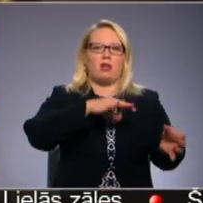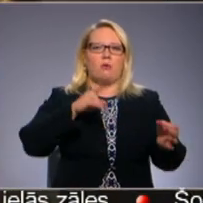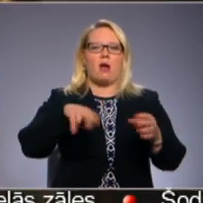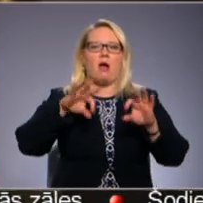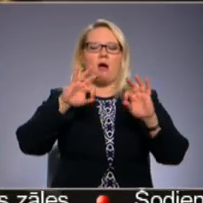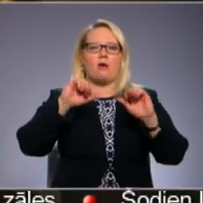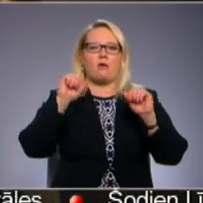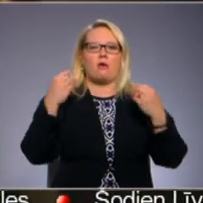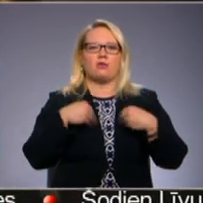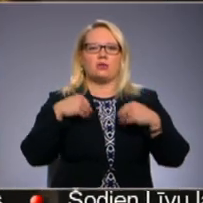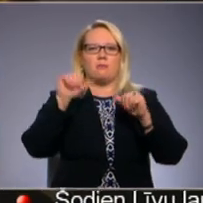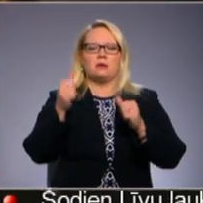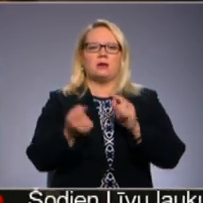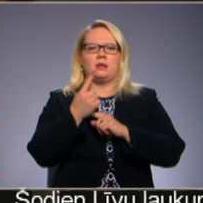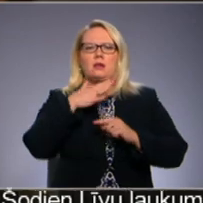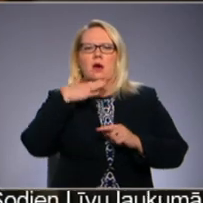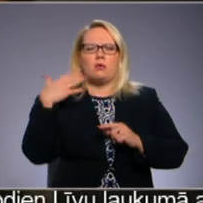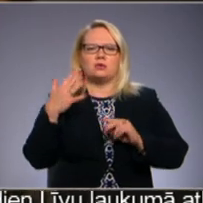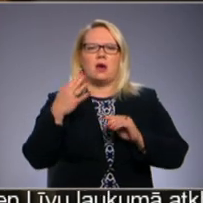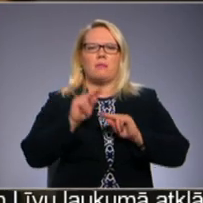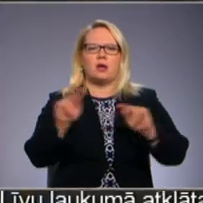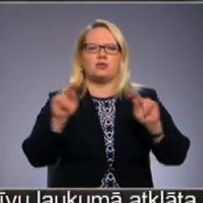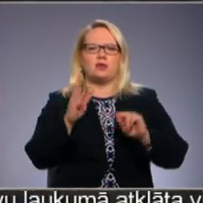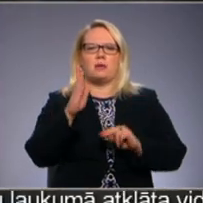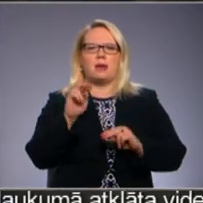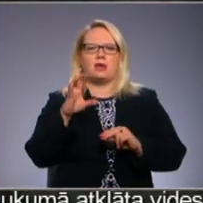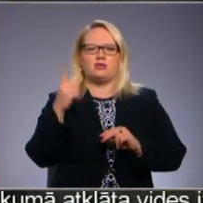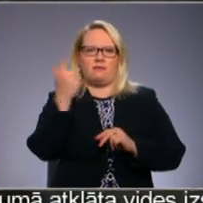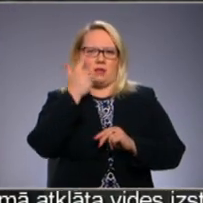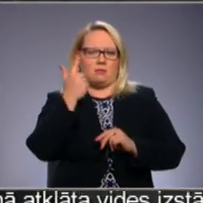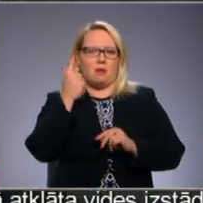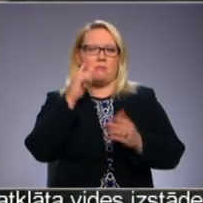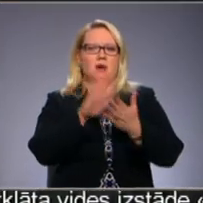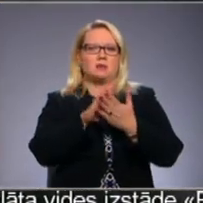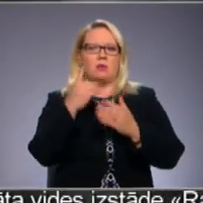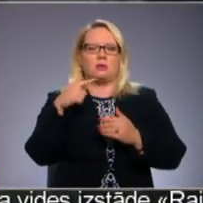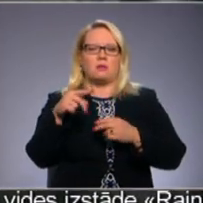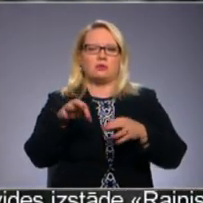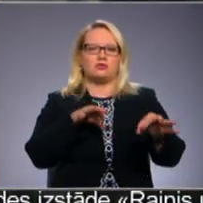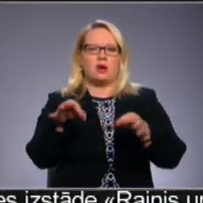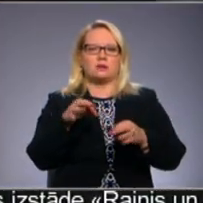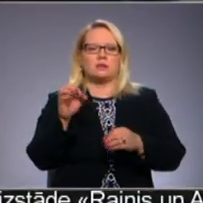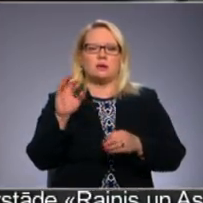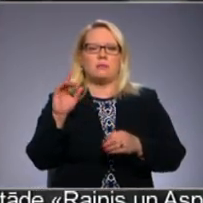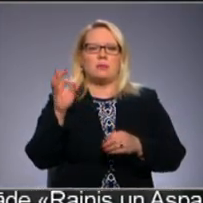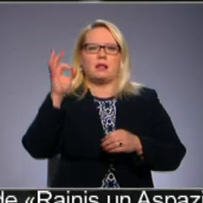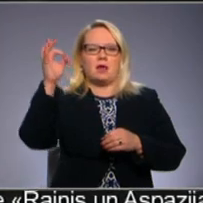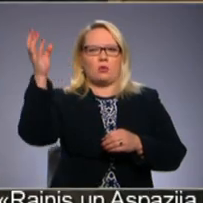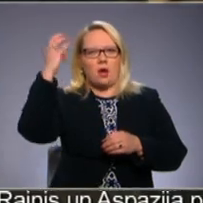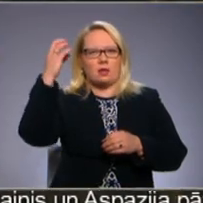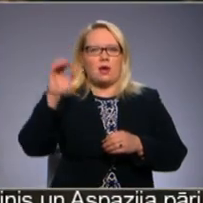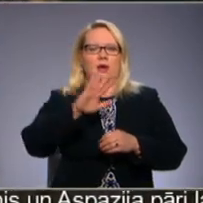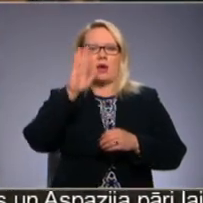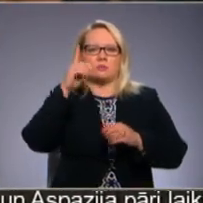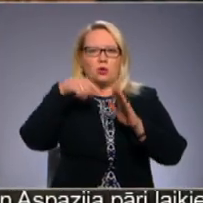viņa radījusi tērpus daudzām režisora Aloīza Brenča filmām. Pazīstamākās no tām Šahs briljantu karalienei, Gaisma tuneļa